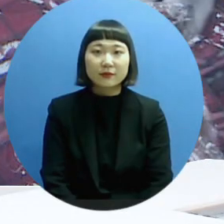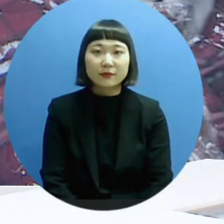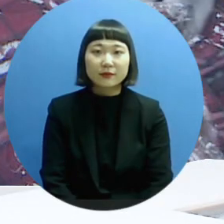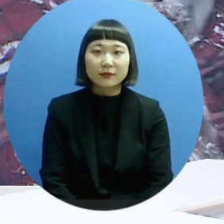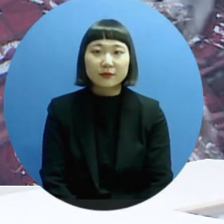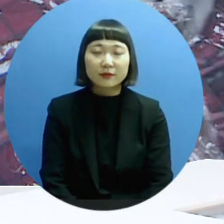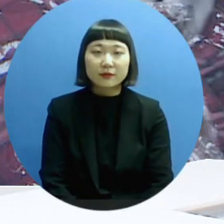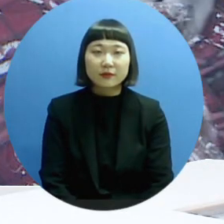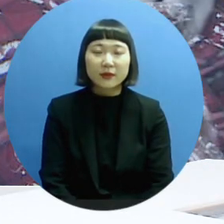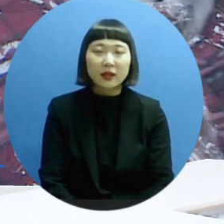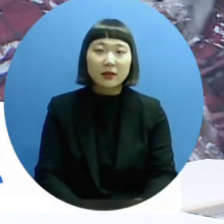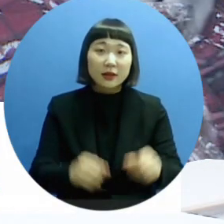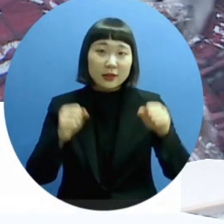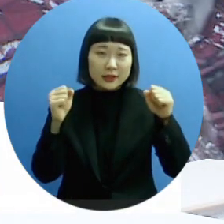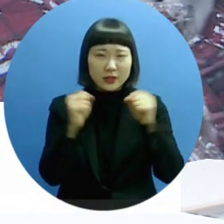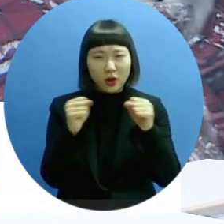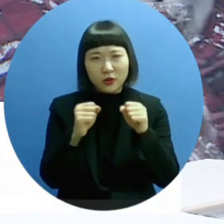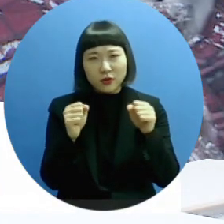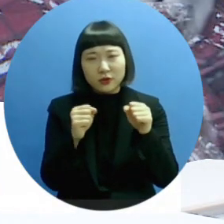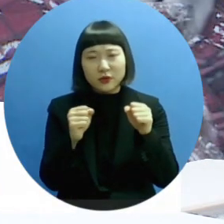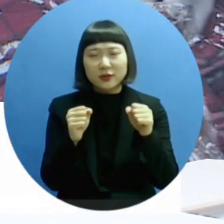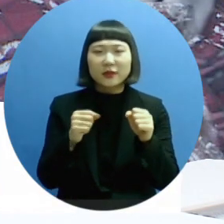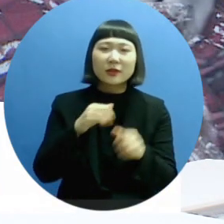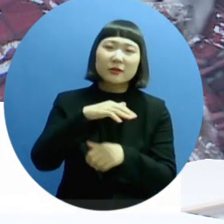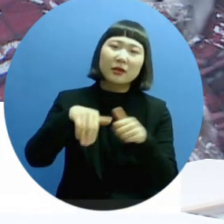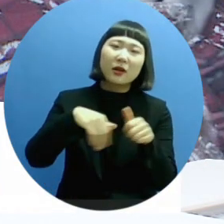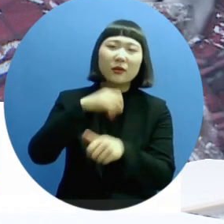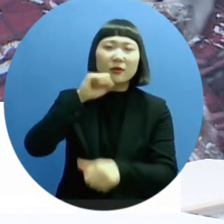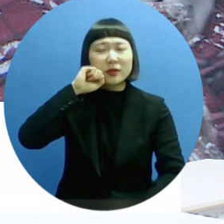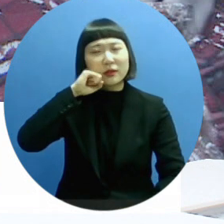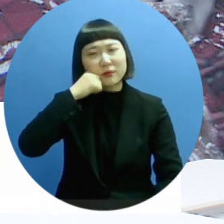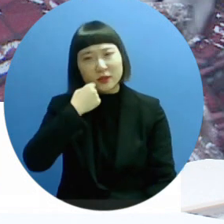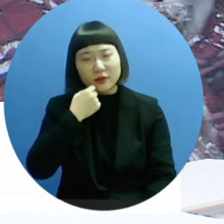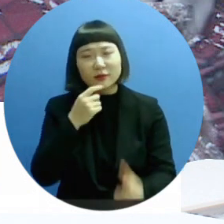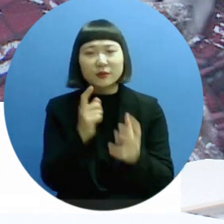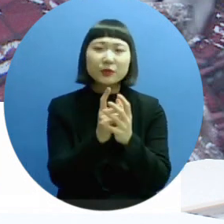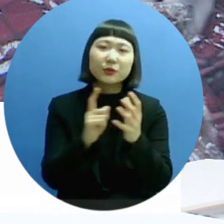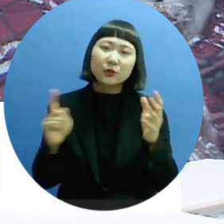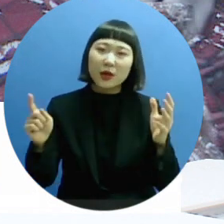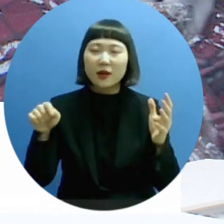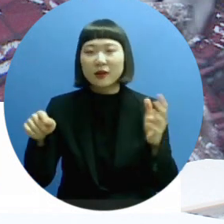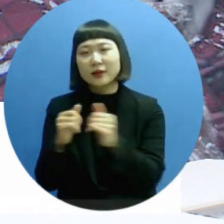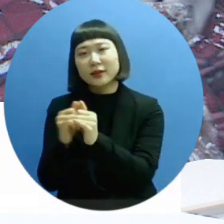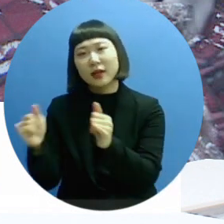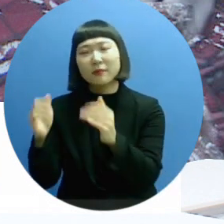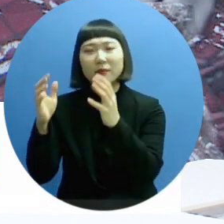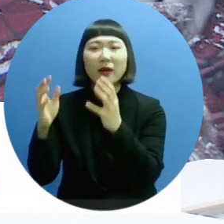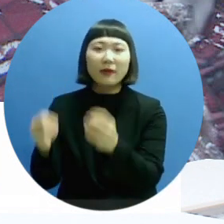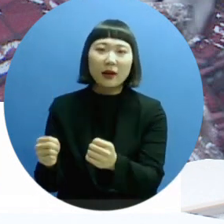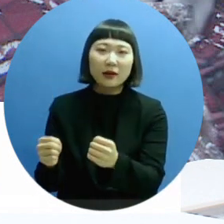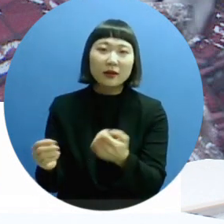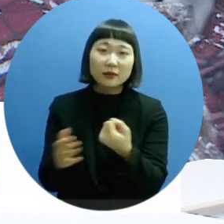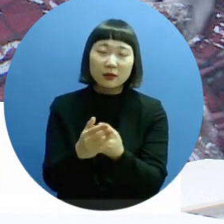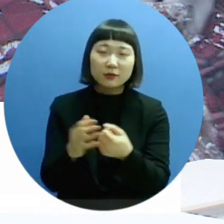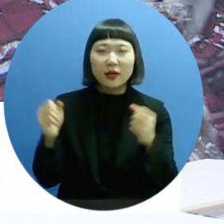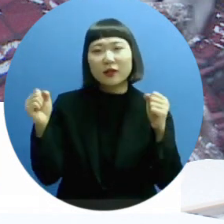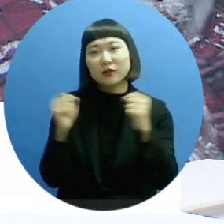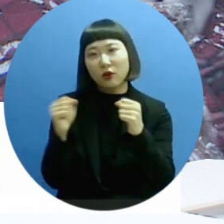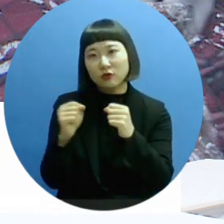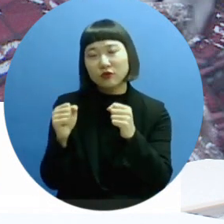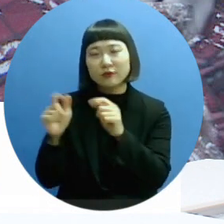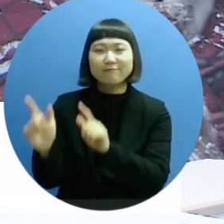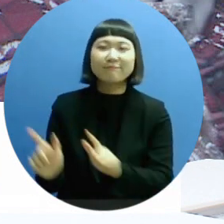네, 겨울이면 더 힘들어지는 소외계층들이 여전히 주변에 적지 않은데요. 이분들의 겨울나기를 위해 작지만